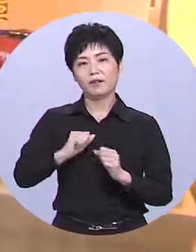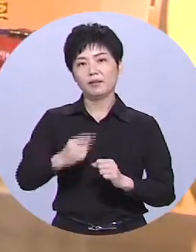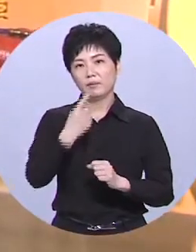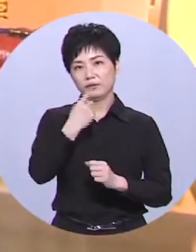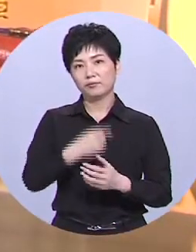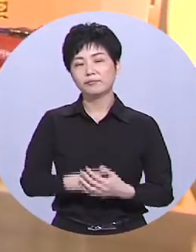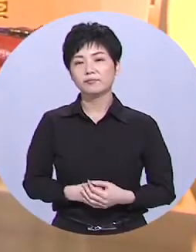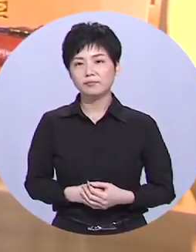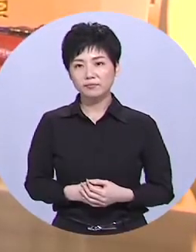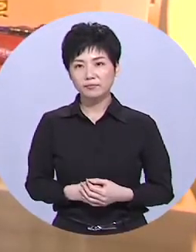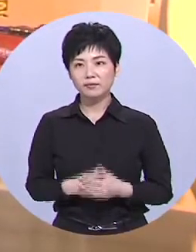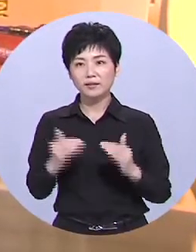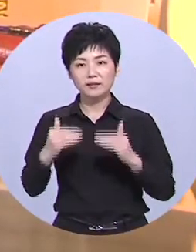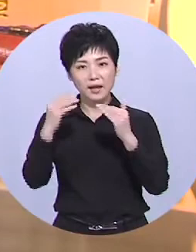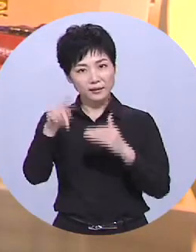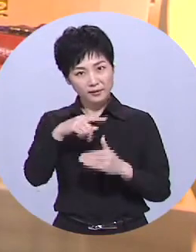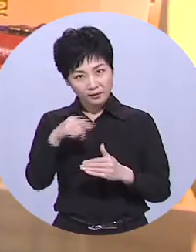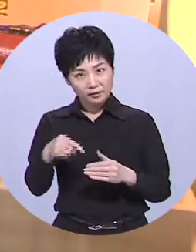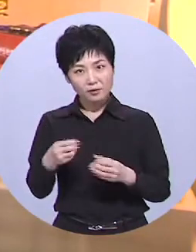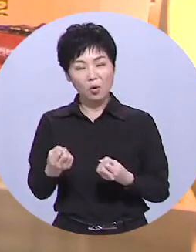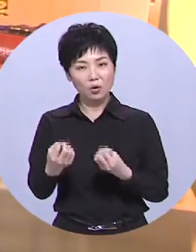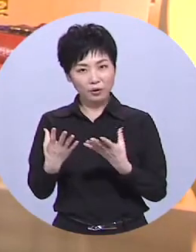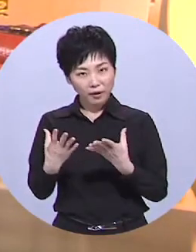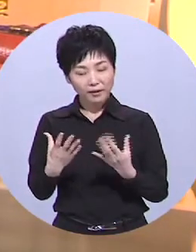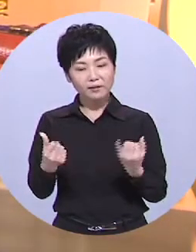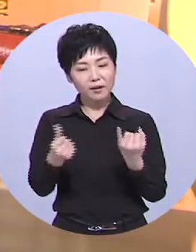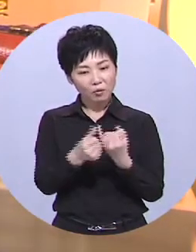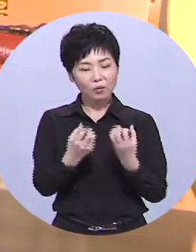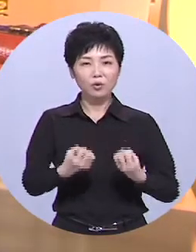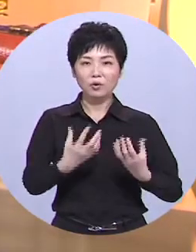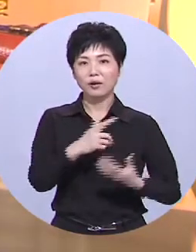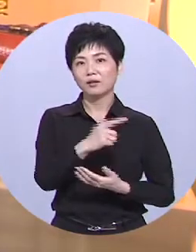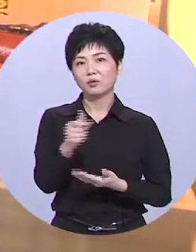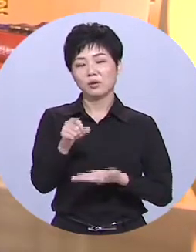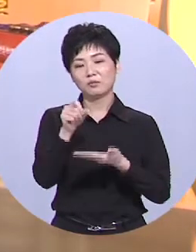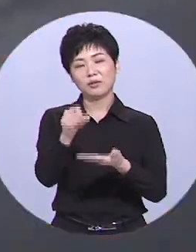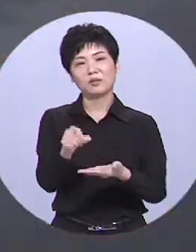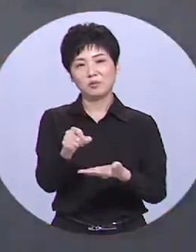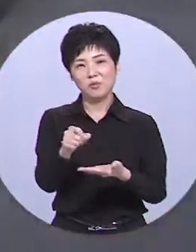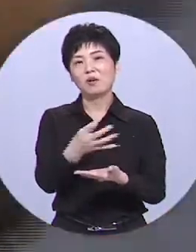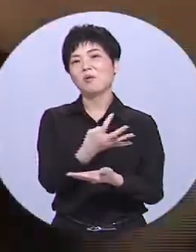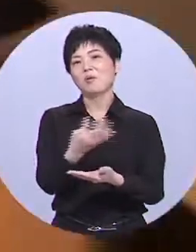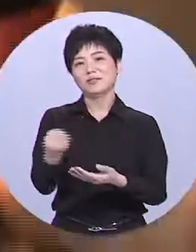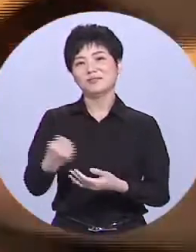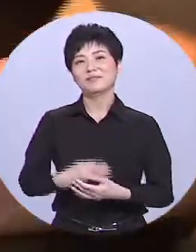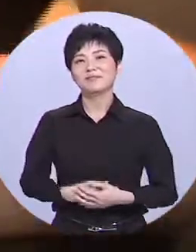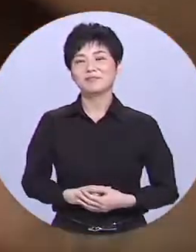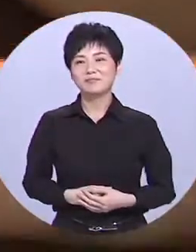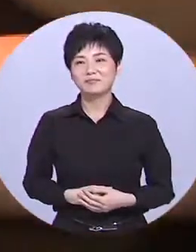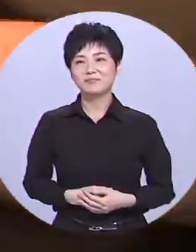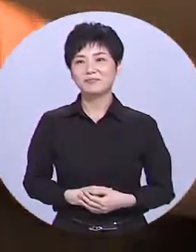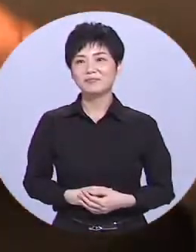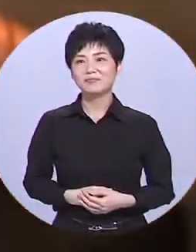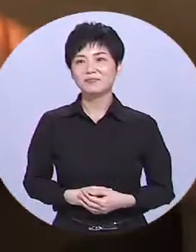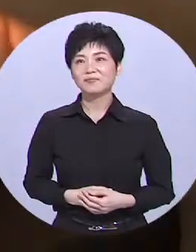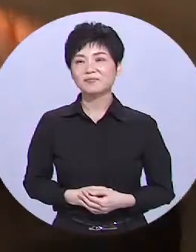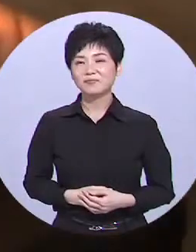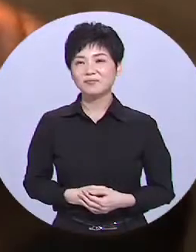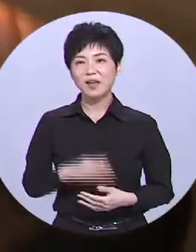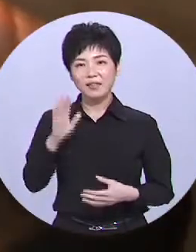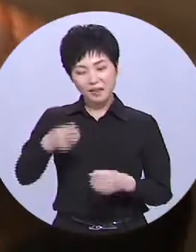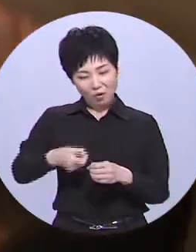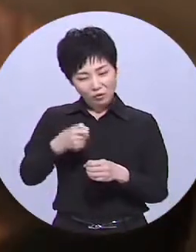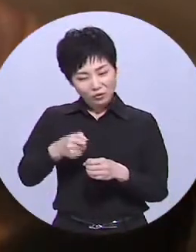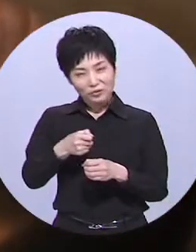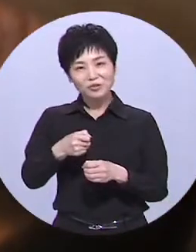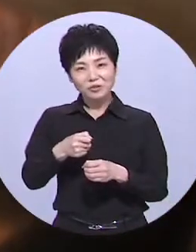や新社会人、結婚した人などへ送り一生ものにされる印鑑だからこそ手彫りの印